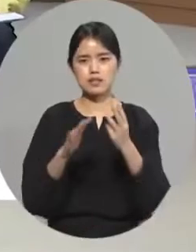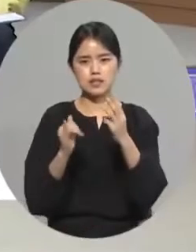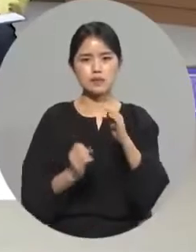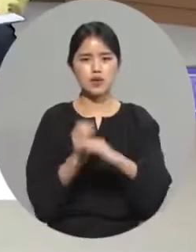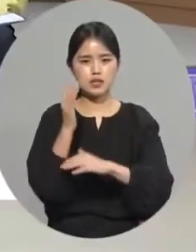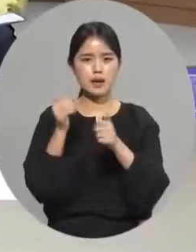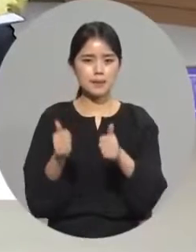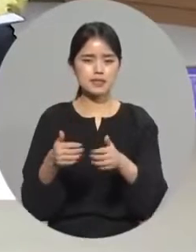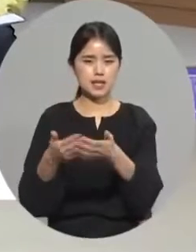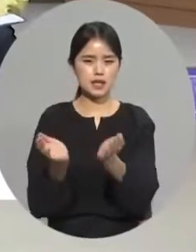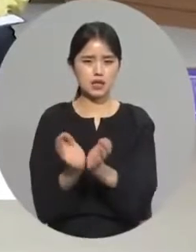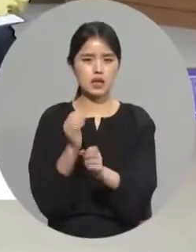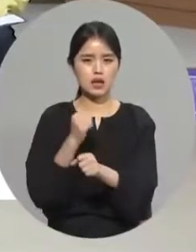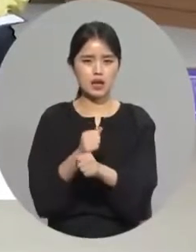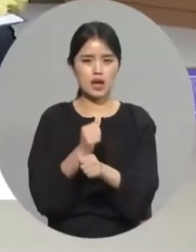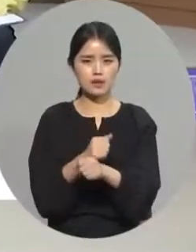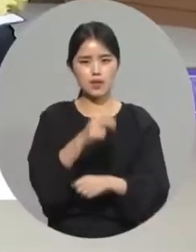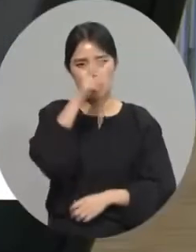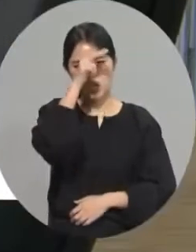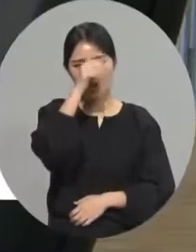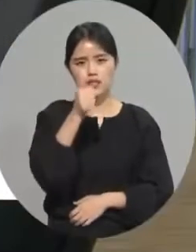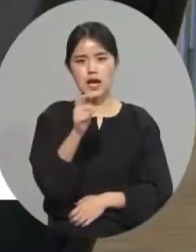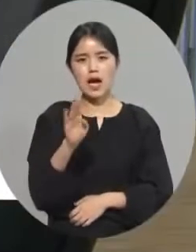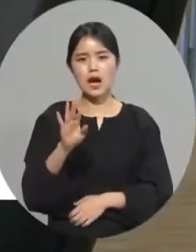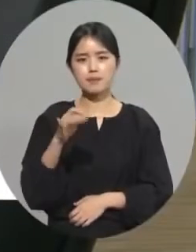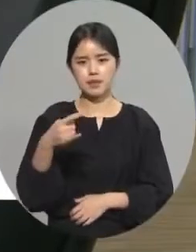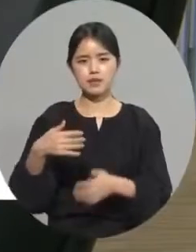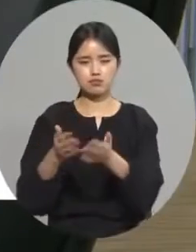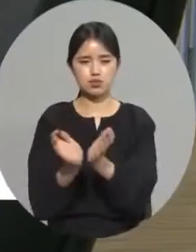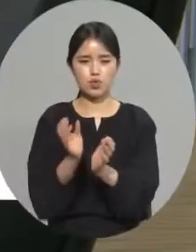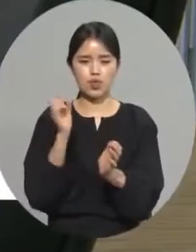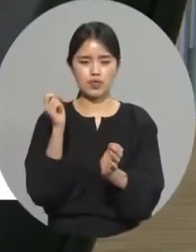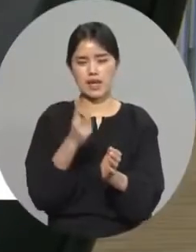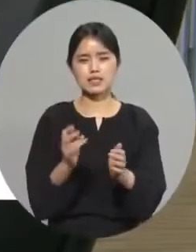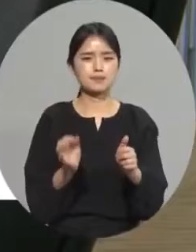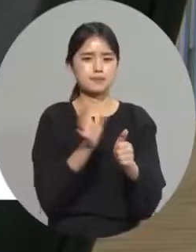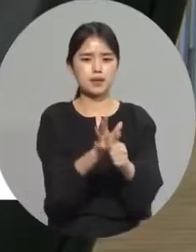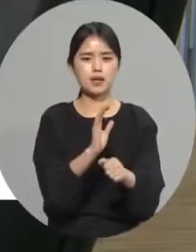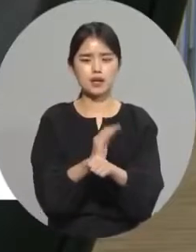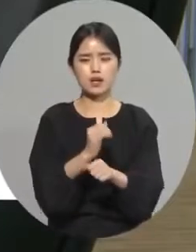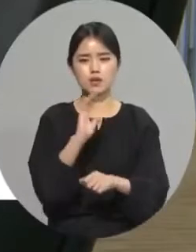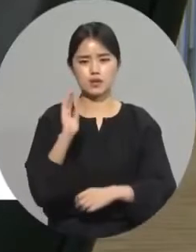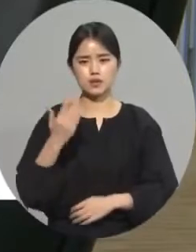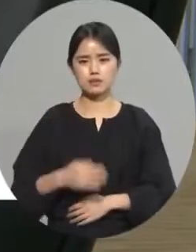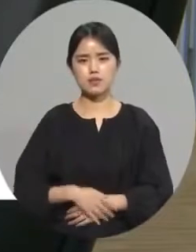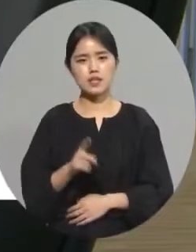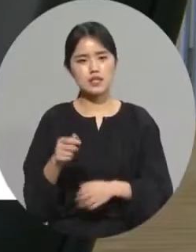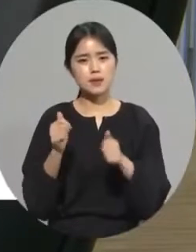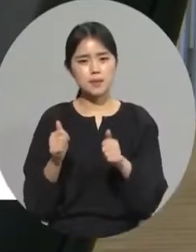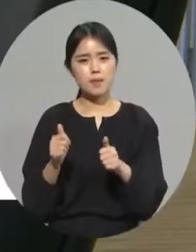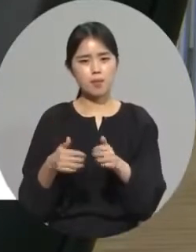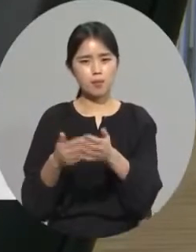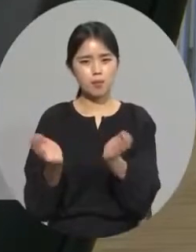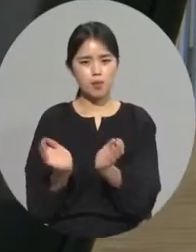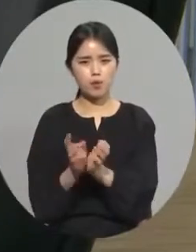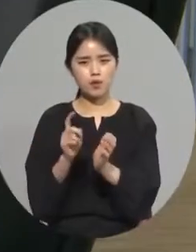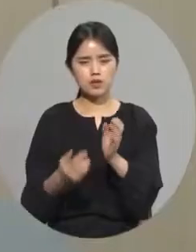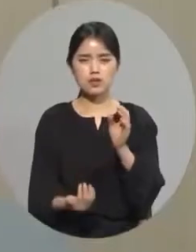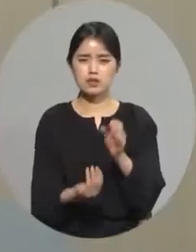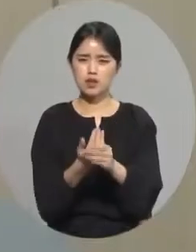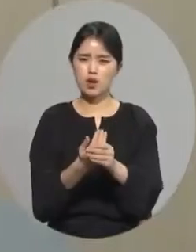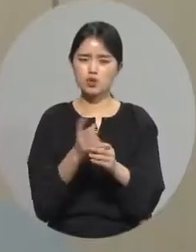이상의 판사로 구성되는 형사 합의 입으로 사건이 다시 배당 됐습니다 이는 법원이 사건의 쟁점이